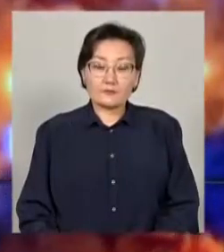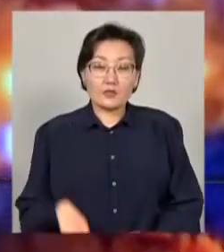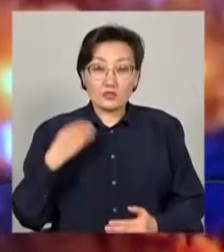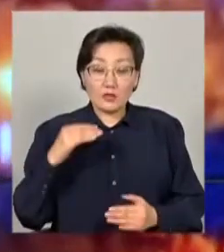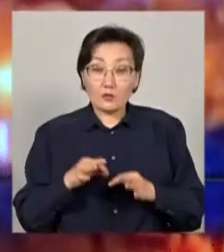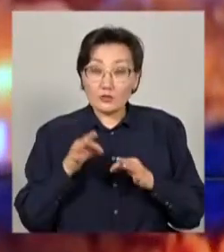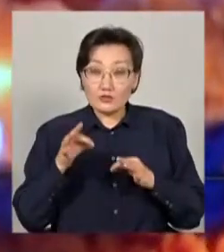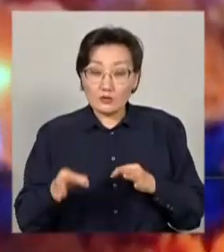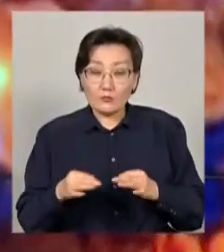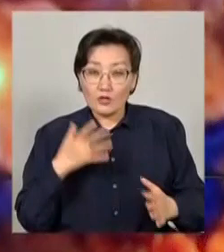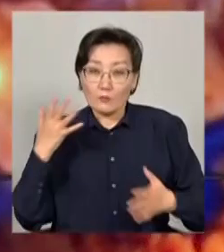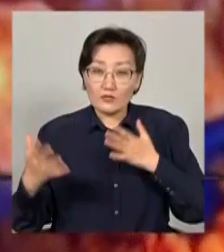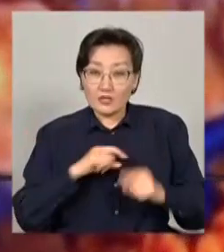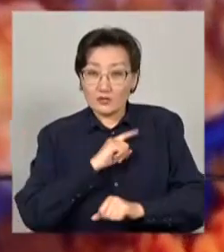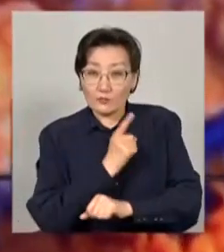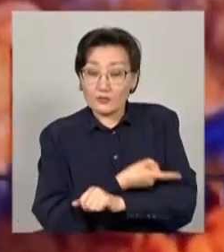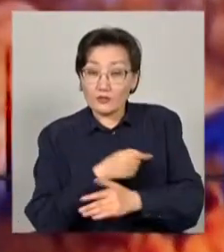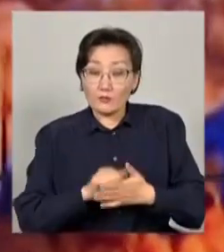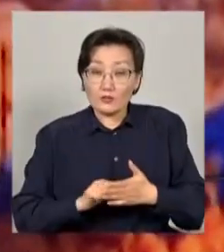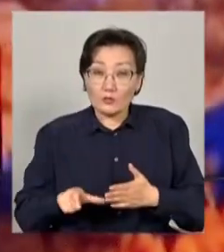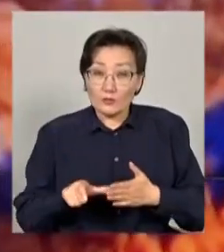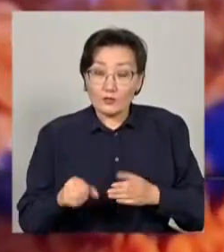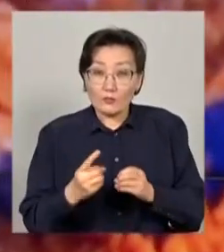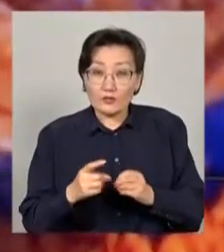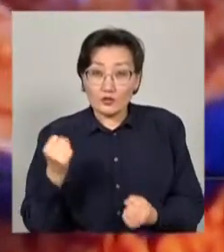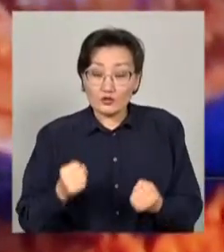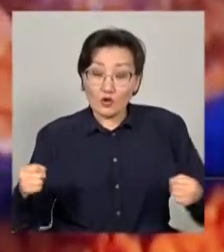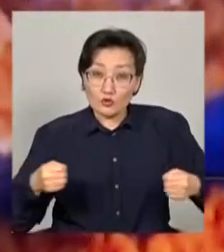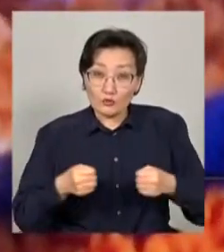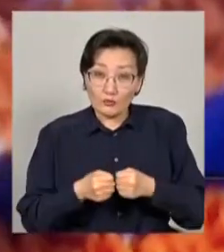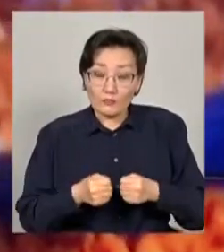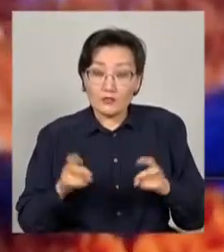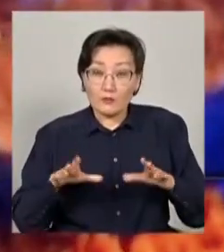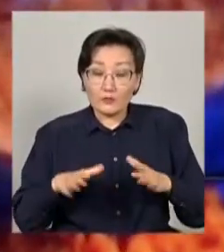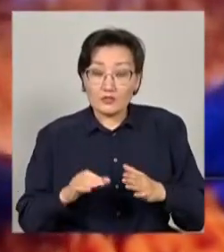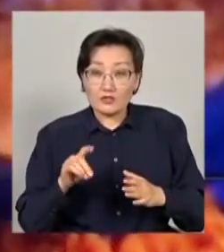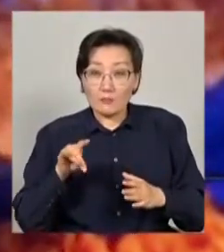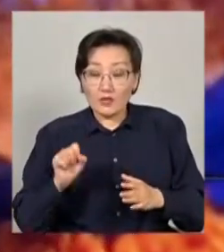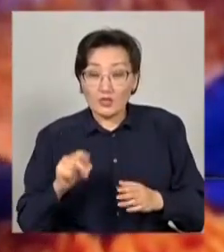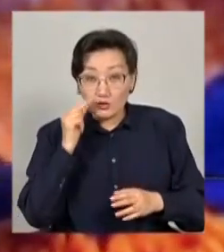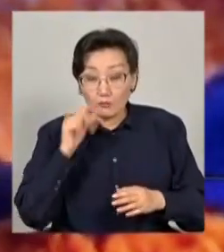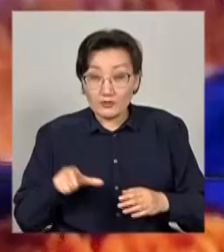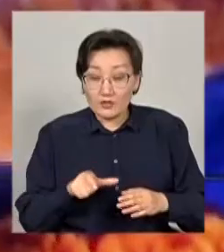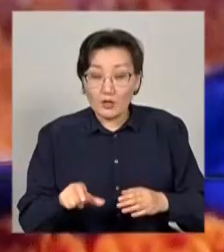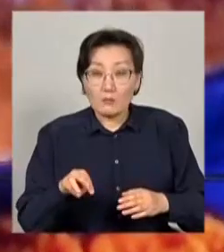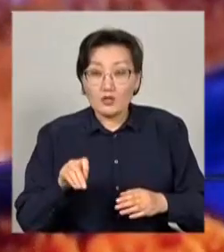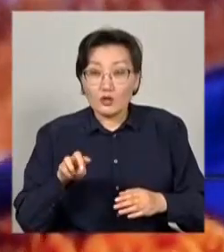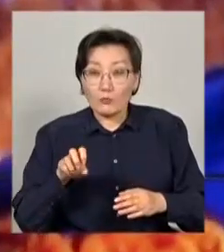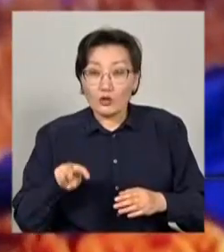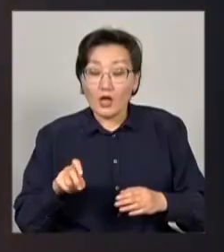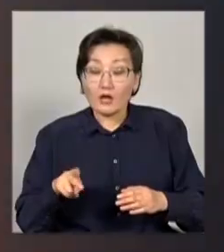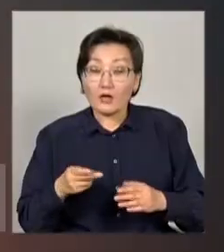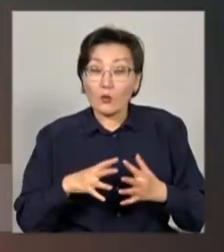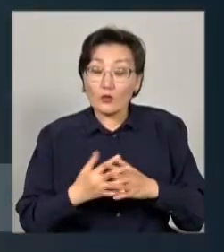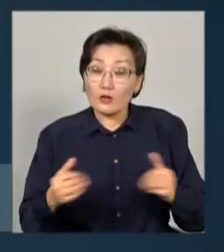Ақтөбе облысында боран күшейіп, салдарынан тас жолда 11 көлік соқтығысты. Оқиға Самара-Шымкент тас жолының Маржанбұлақ ауылы маңында